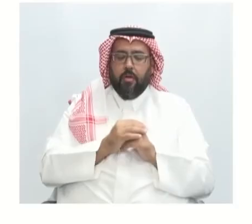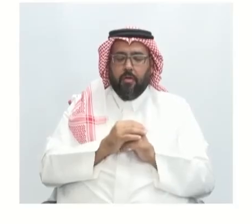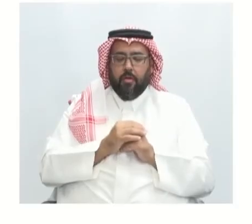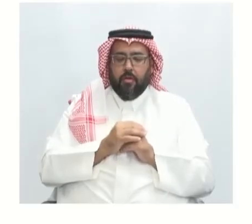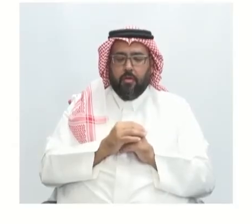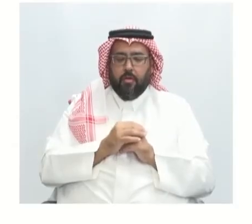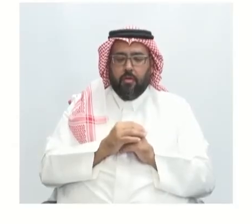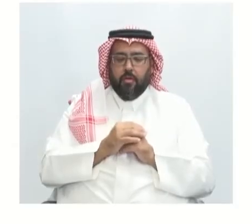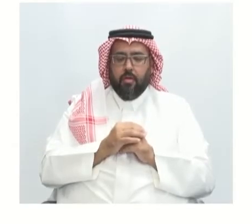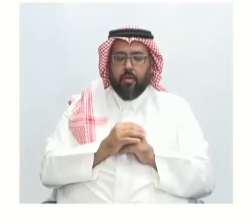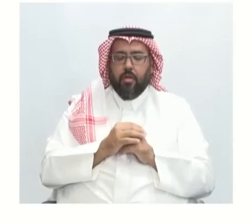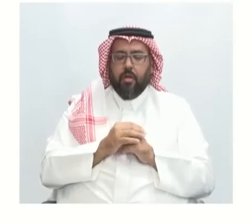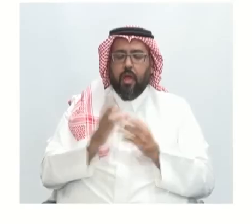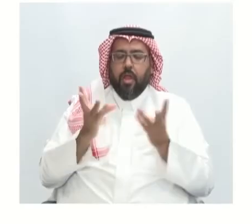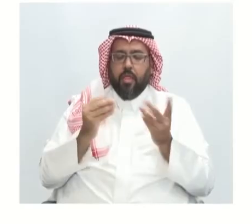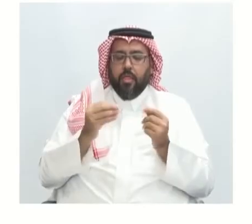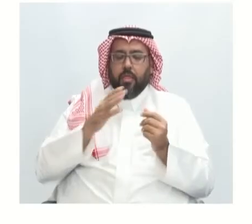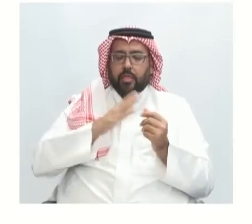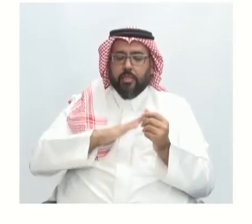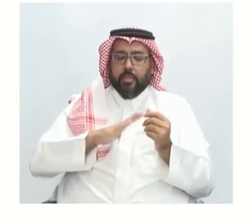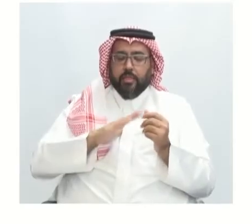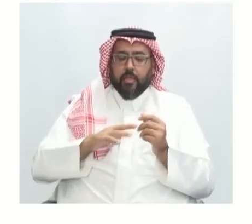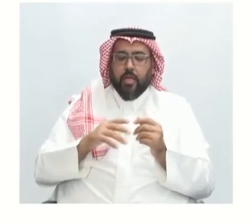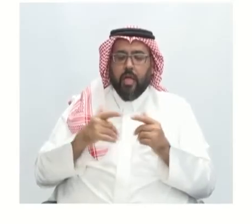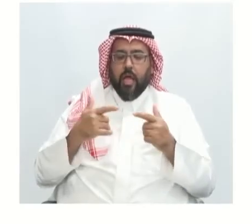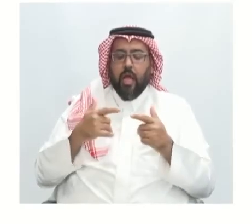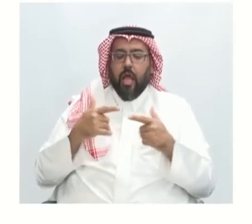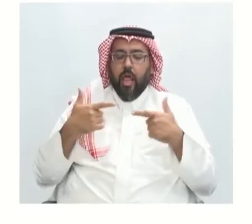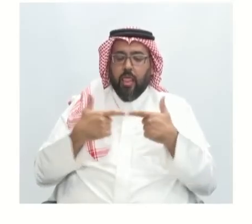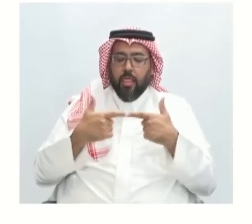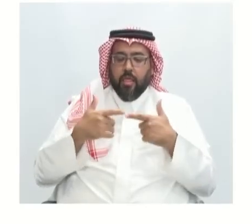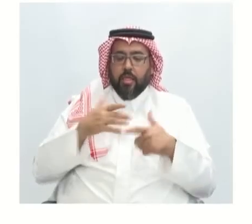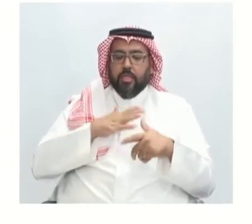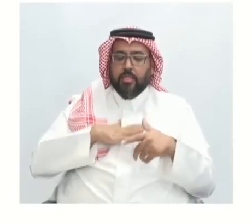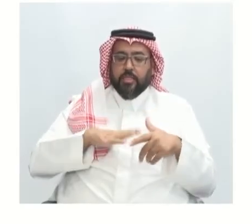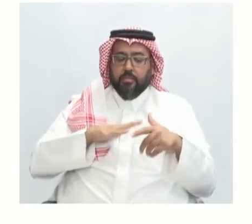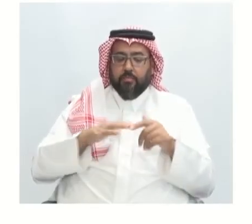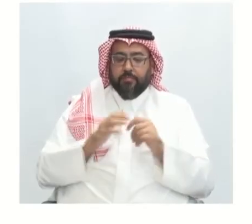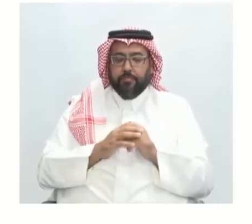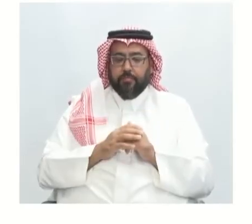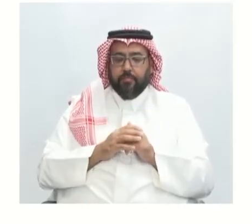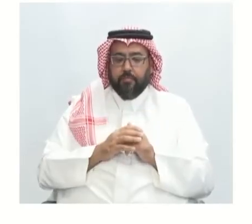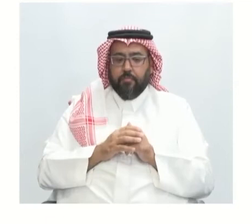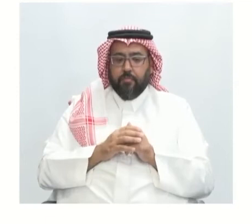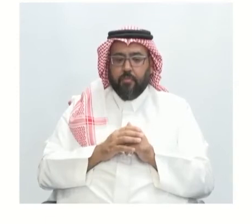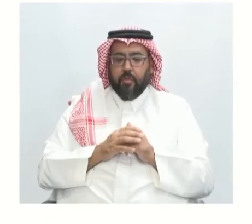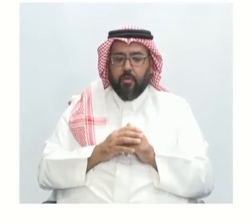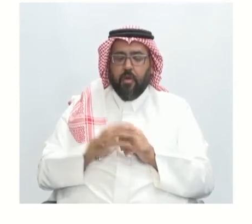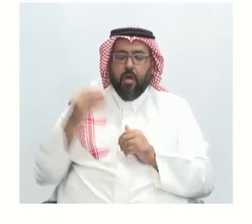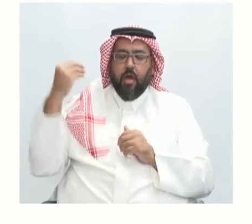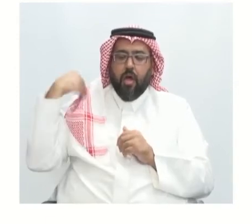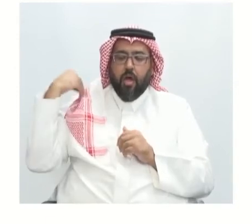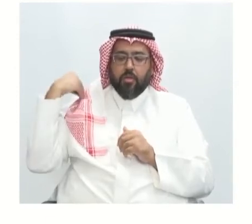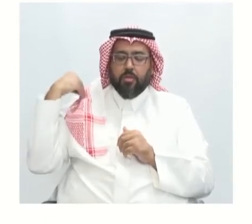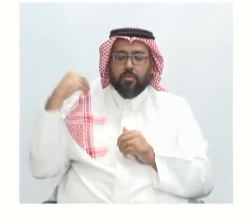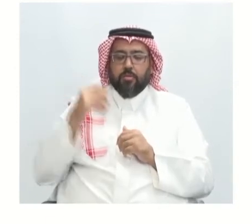يا ابنائي من نتائج الصبر ان الذي يصبر الصابرون يا ابنائي يوفون